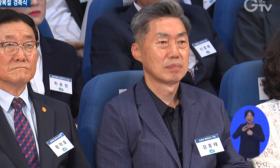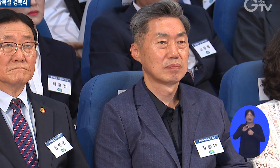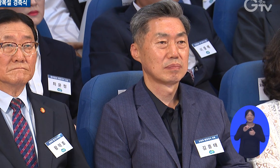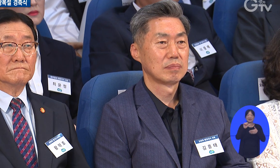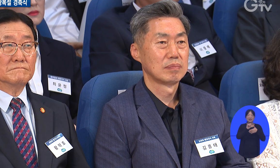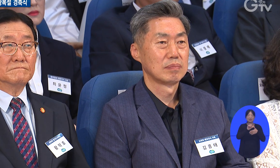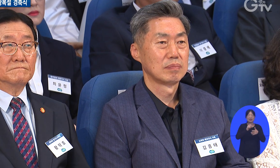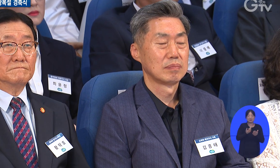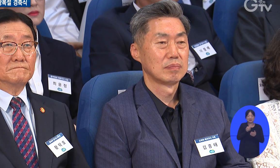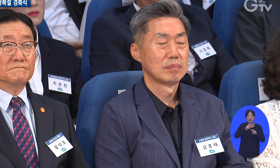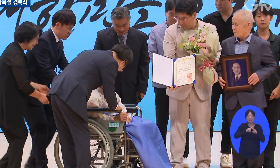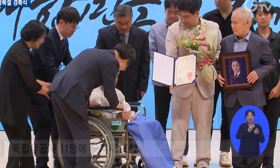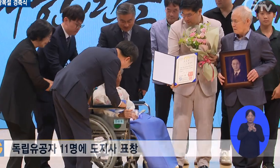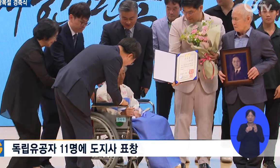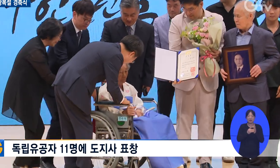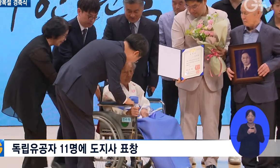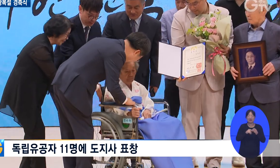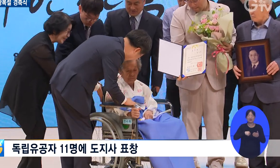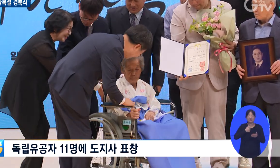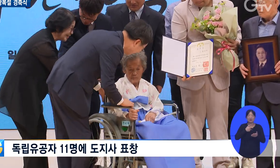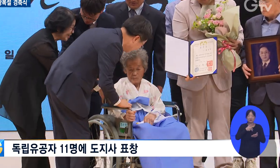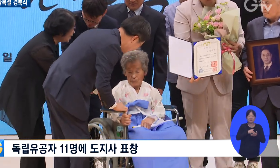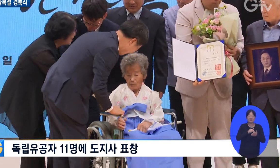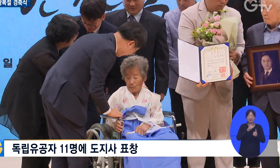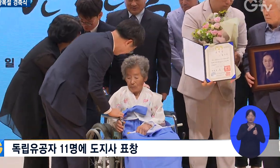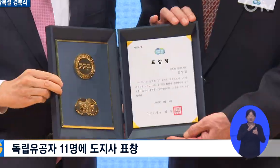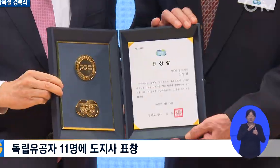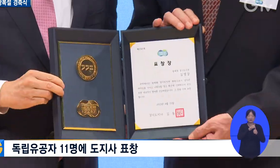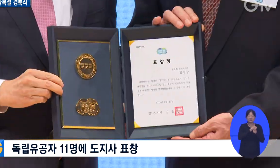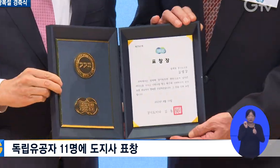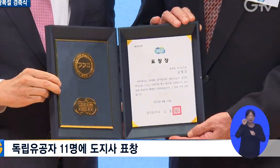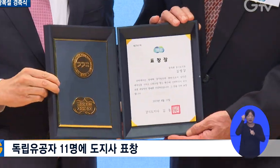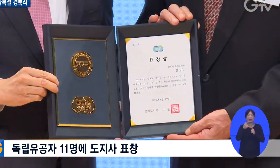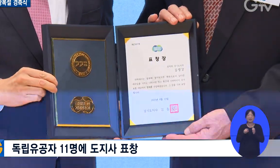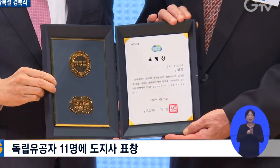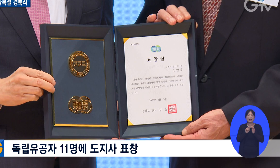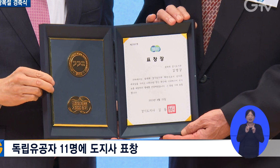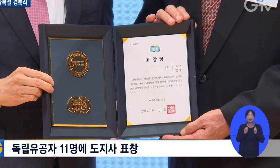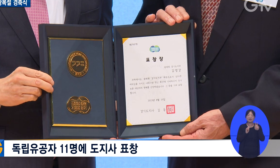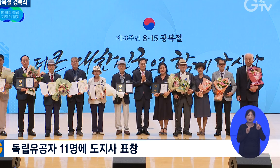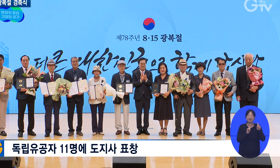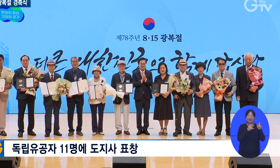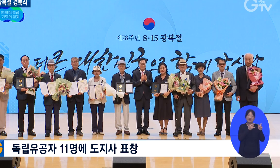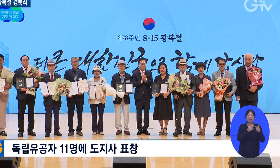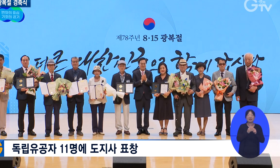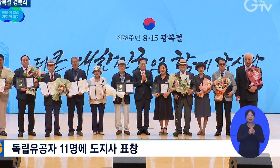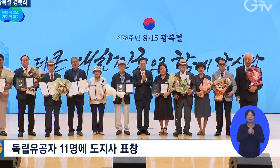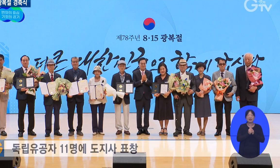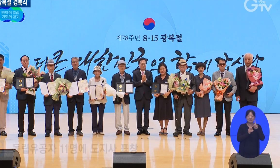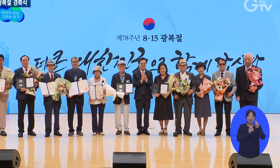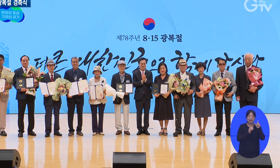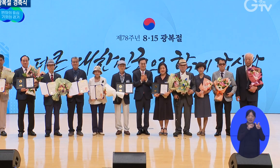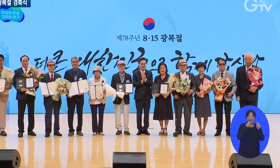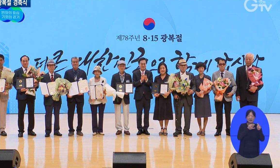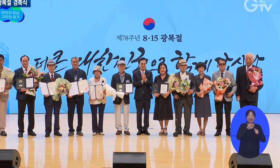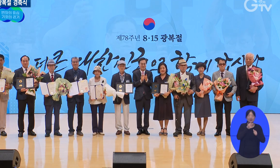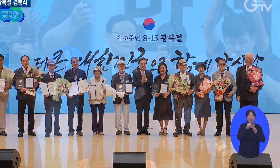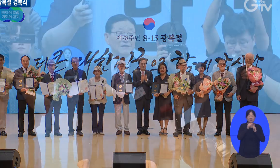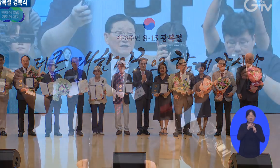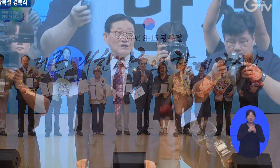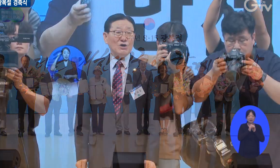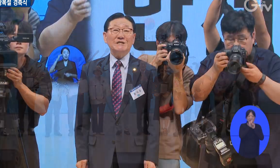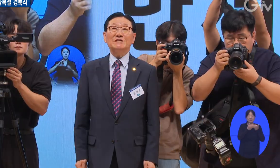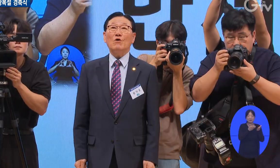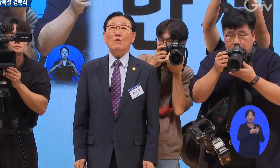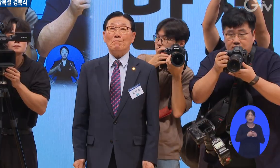빈자리를 대신했습니다. 11명의 독립유공자에게 정부 포상과 도지사 표창도 수여했습니다.